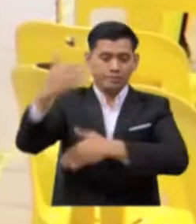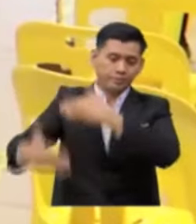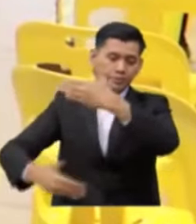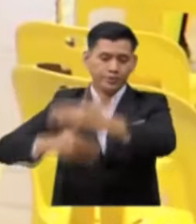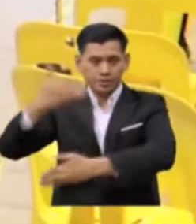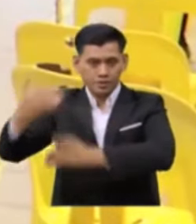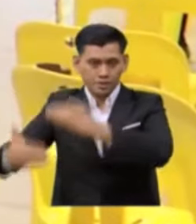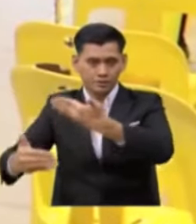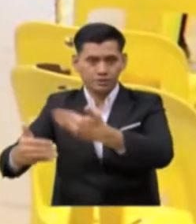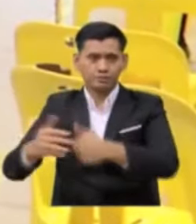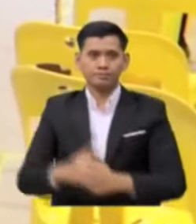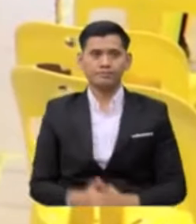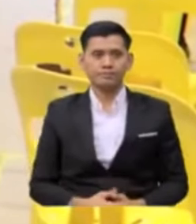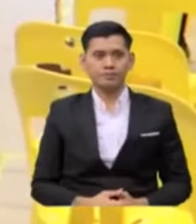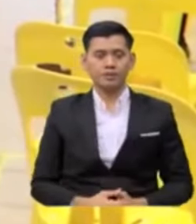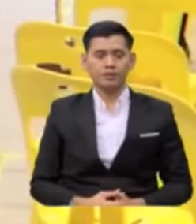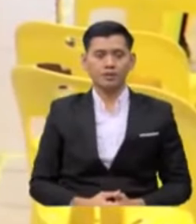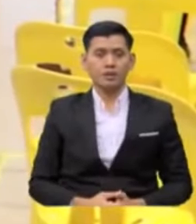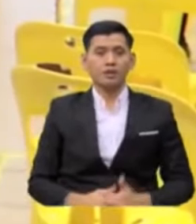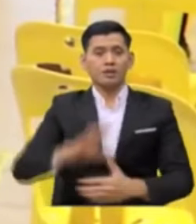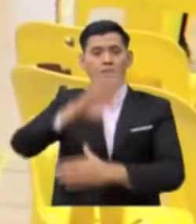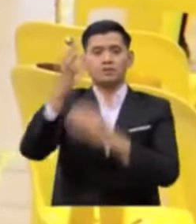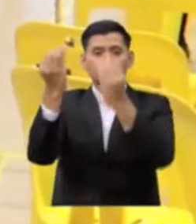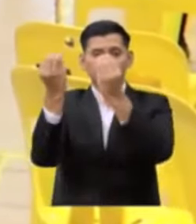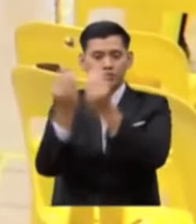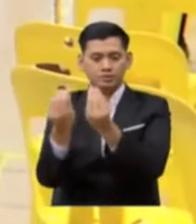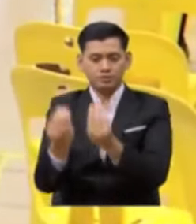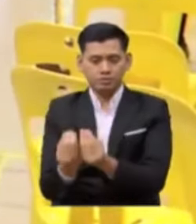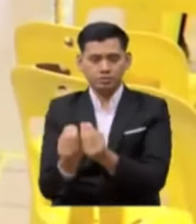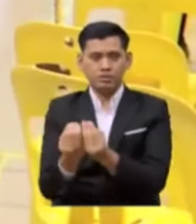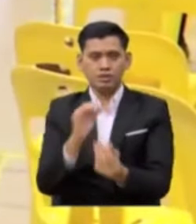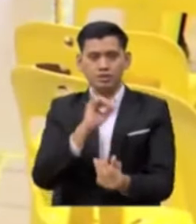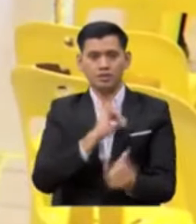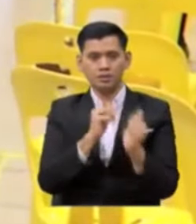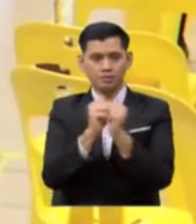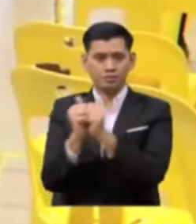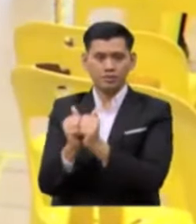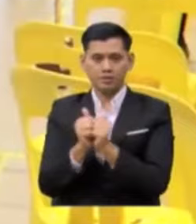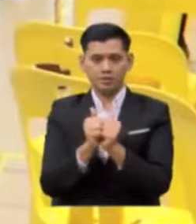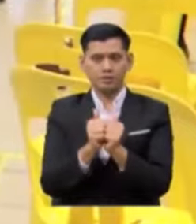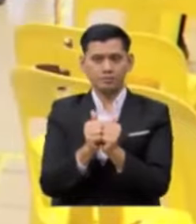proses penyembelihan undi, saya kini bersama dengan